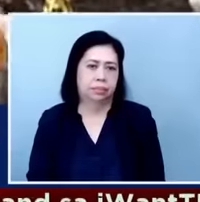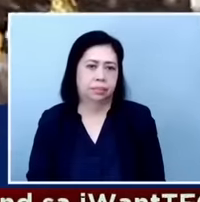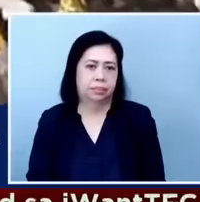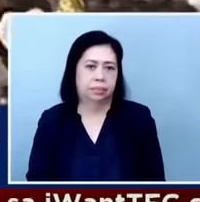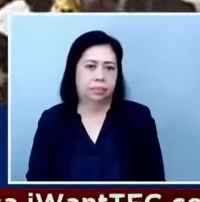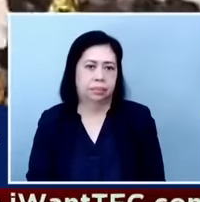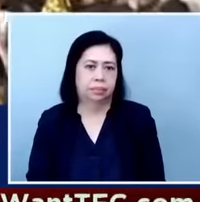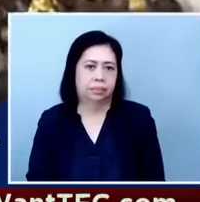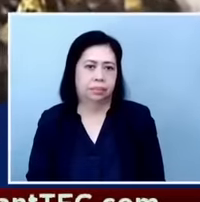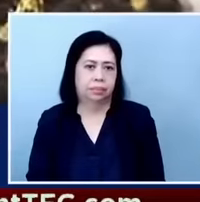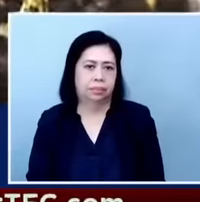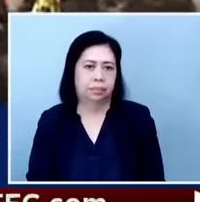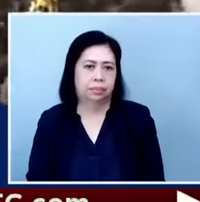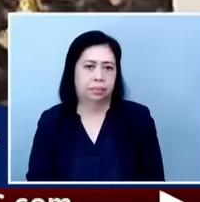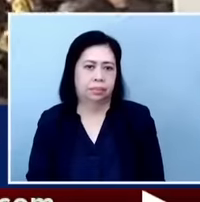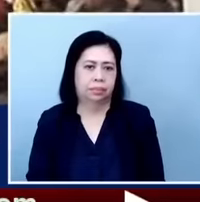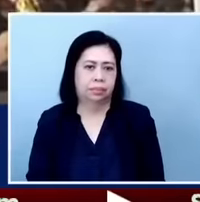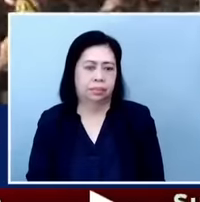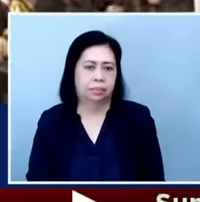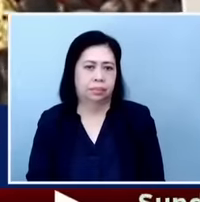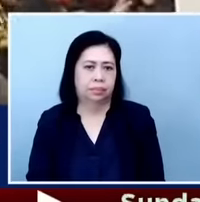Oh, nagpipilit pa rin umakyat.